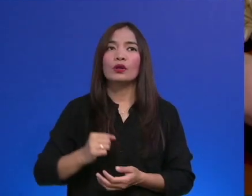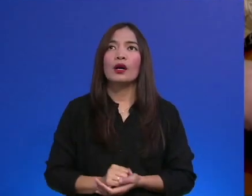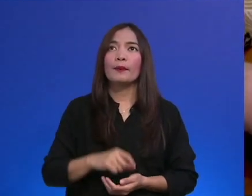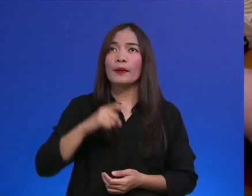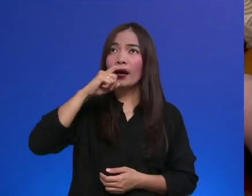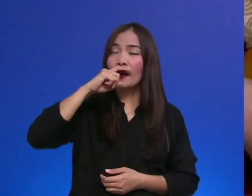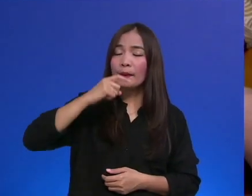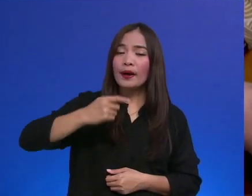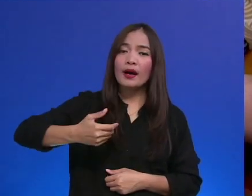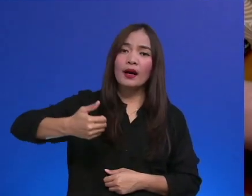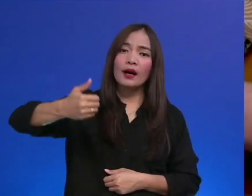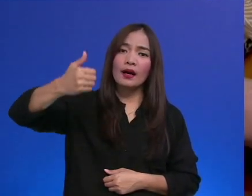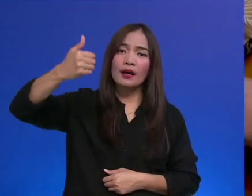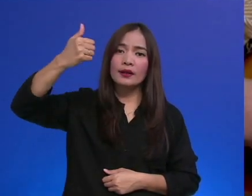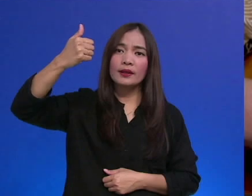bapak